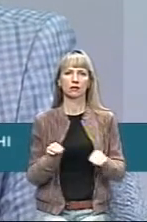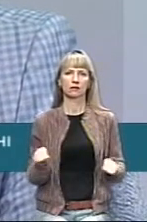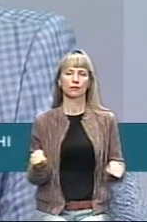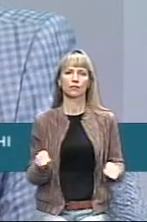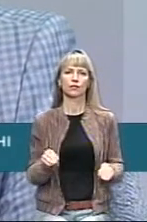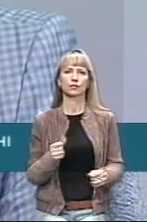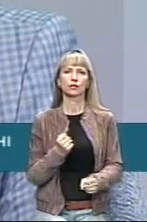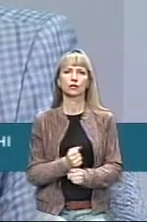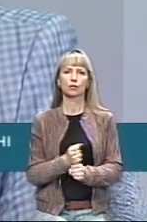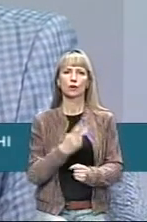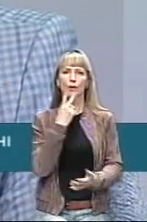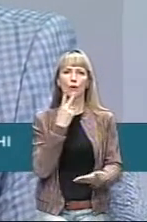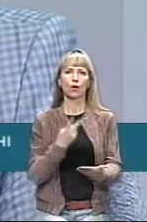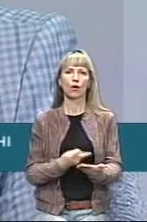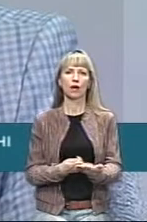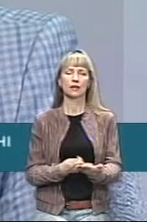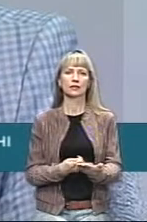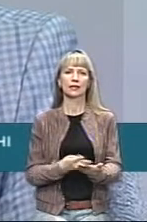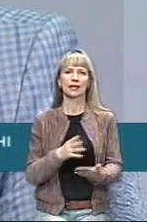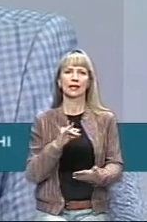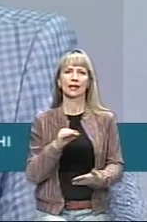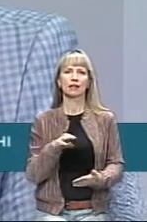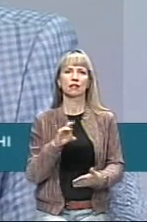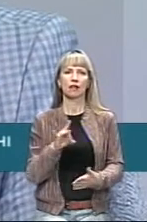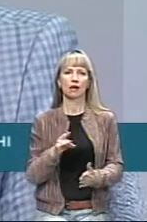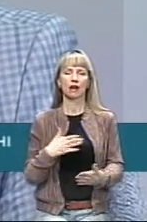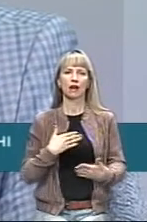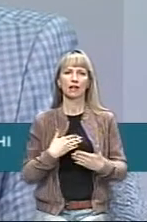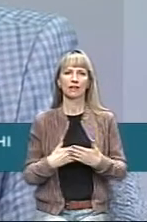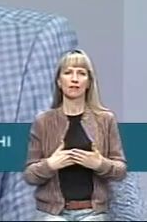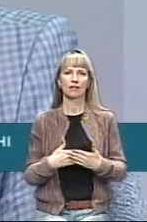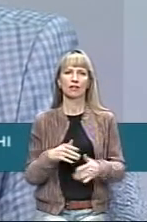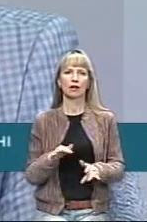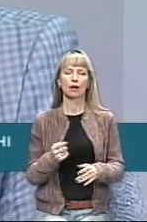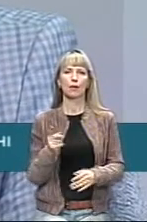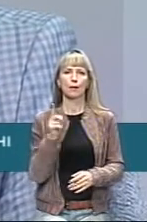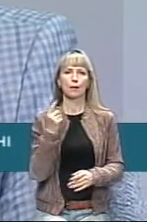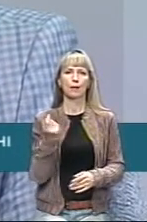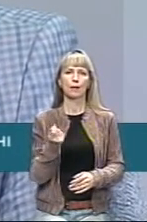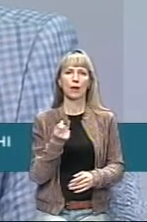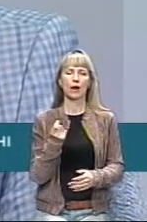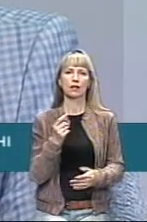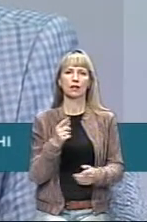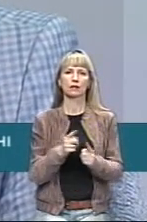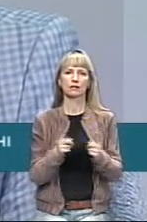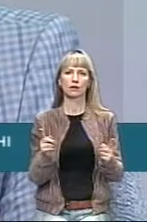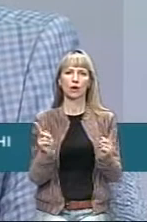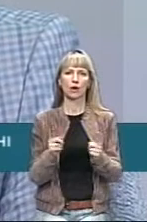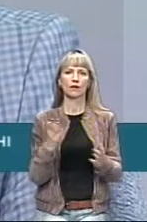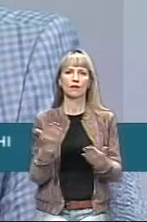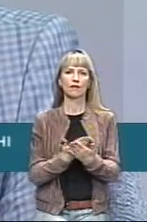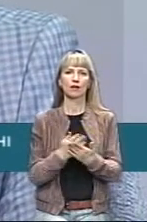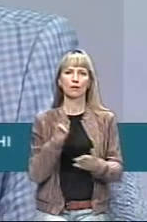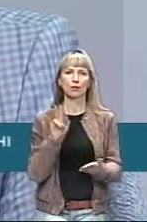зробили показ інтерактивний, у нас там постійно йде невеличкий фільм. Одним словом, на